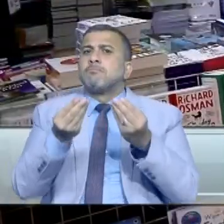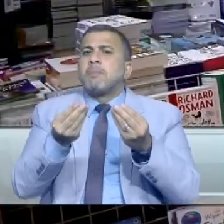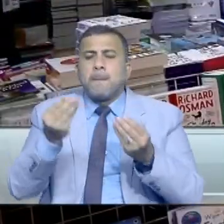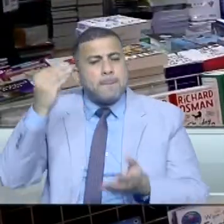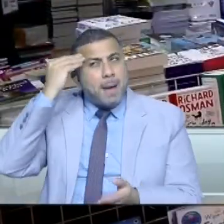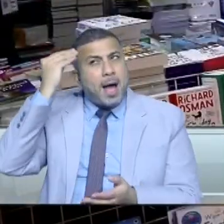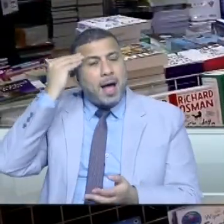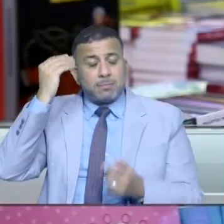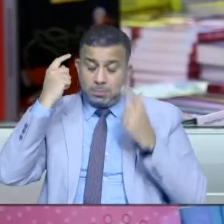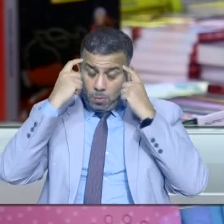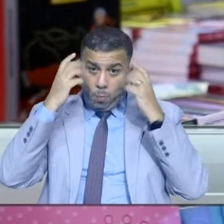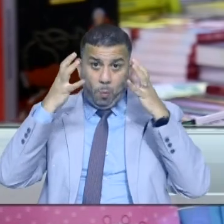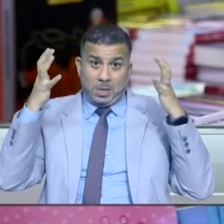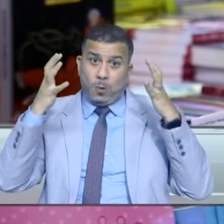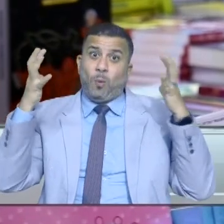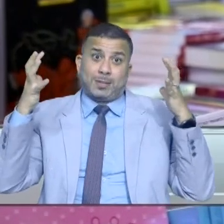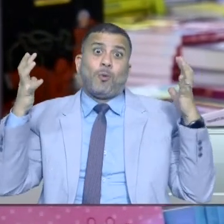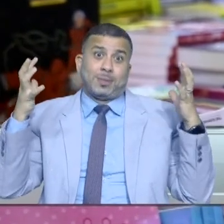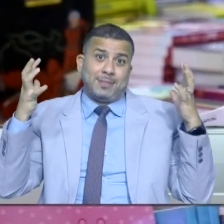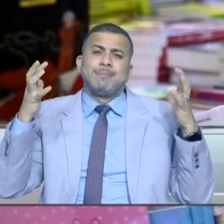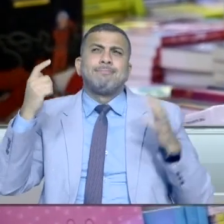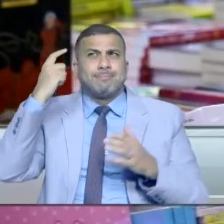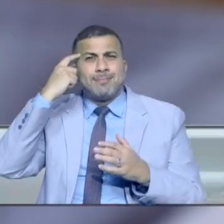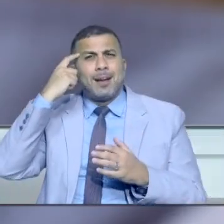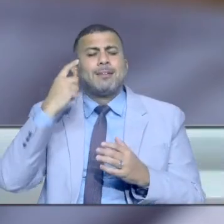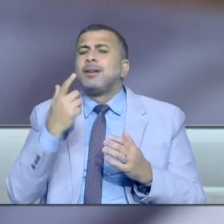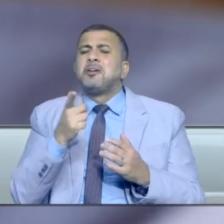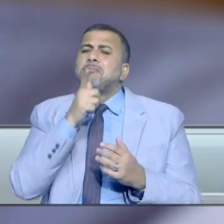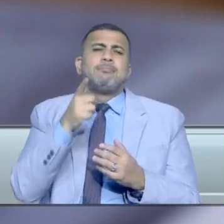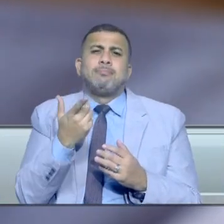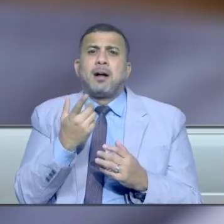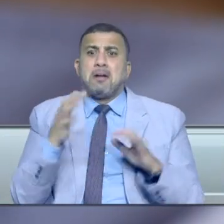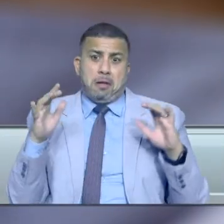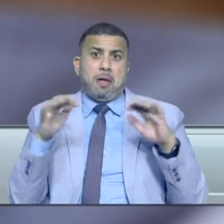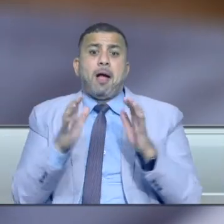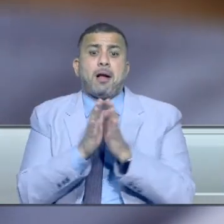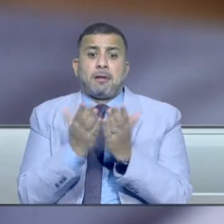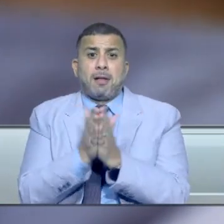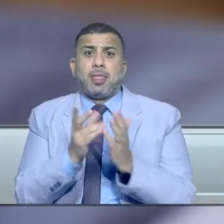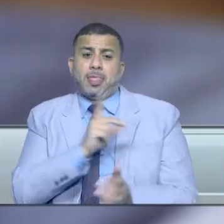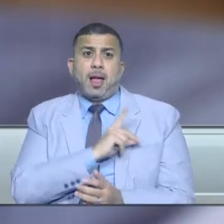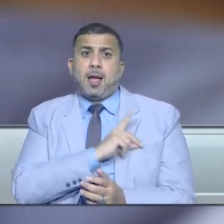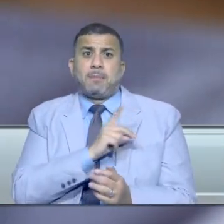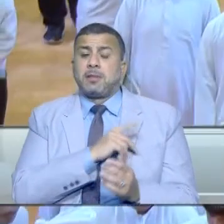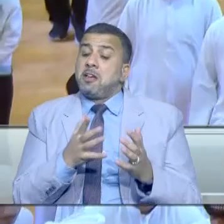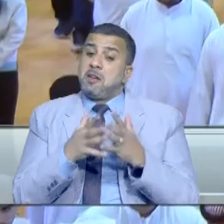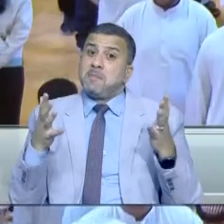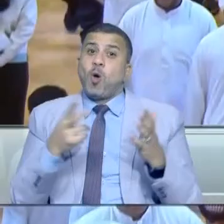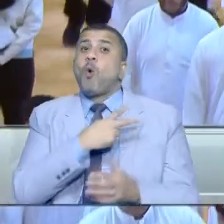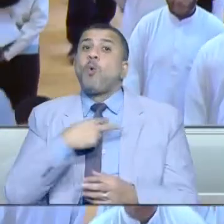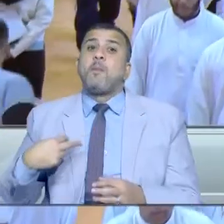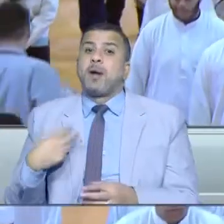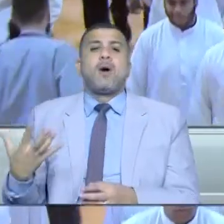بالمعارف التي توسع آفاقه ومداركه. لذلك لا عجب أن نرى إقبالاً كبيراً من طلبة المدارس الحكومية